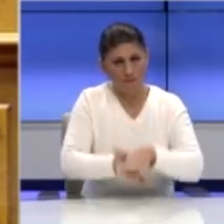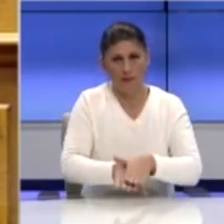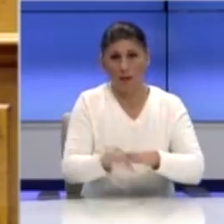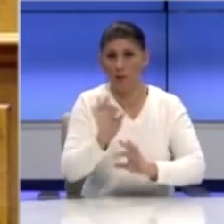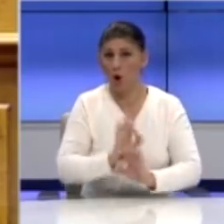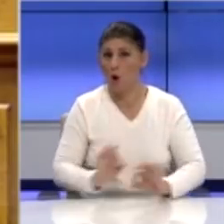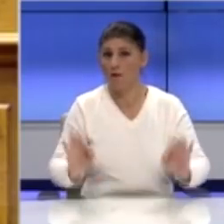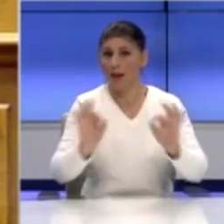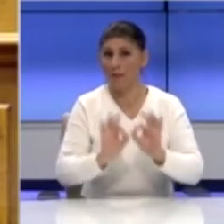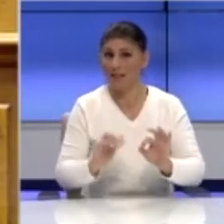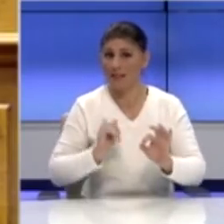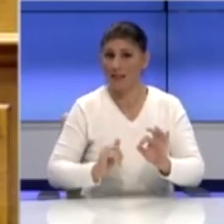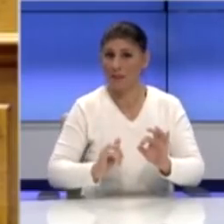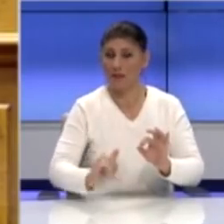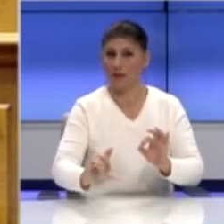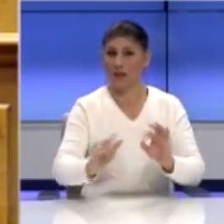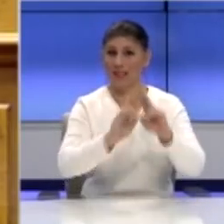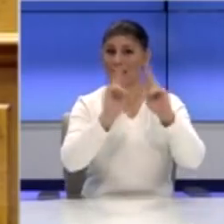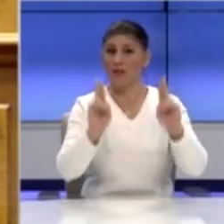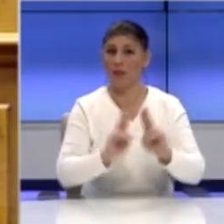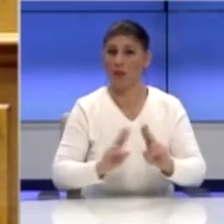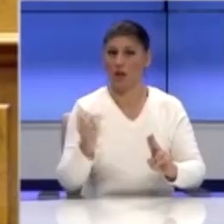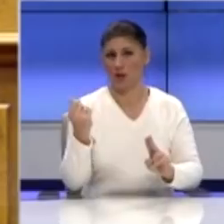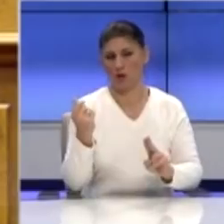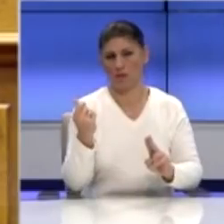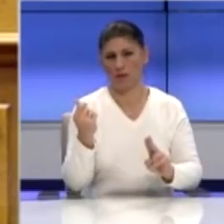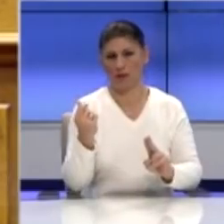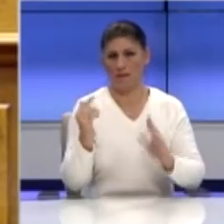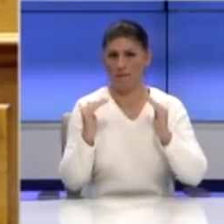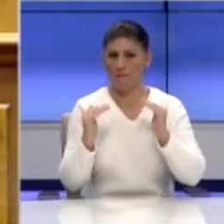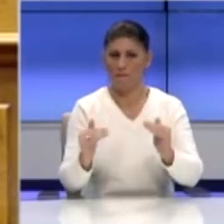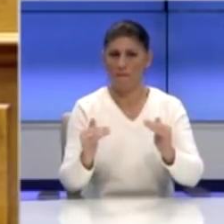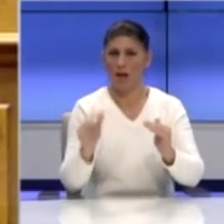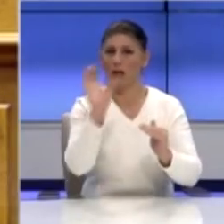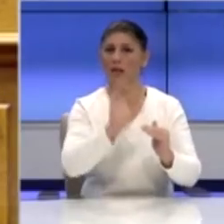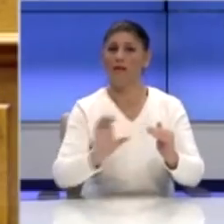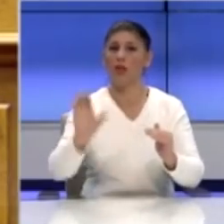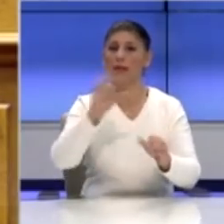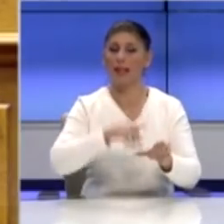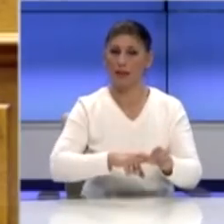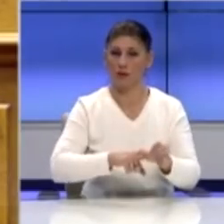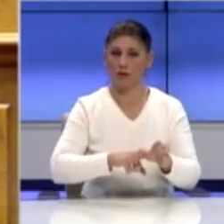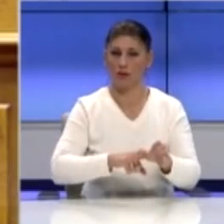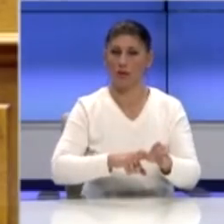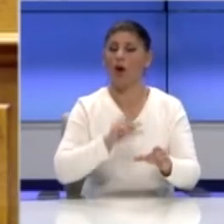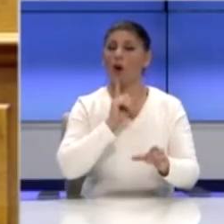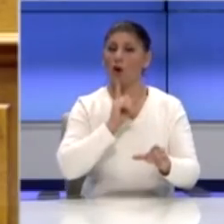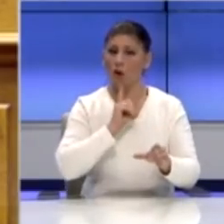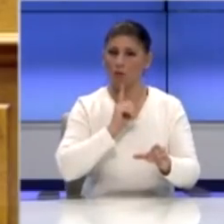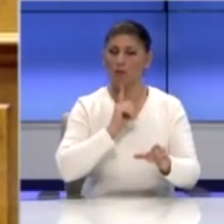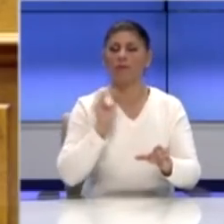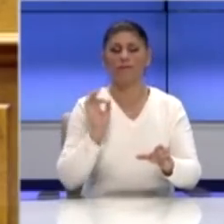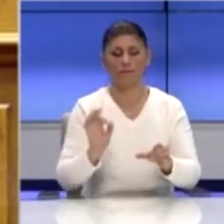τις προβλέψεις της επιβράδυνσης της διεθνούς οικονομίας, της στασιμότητας της Ευρωπαϊκής Ένωσης, όπως και